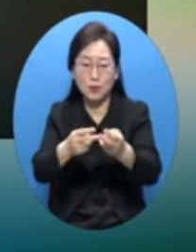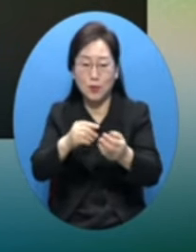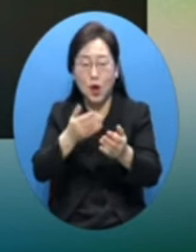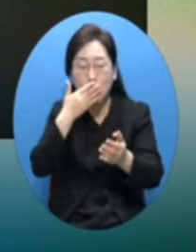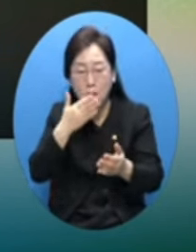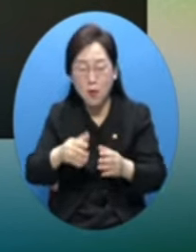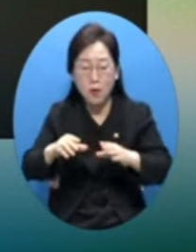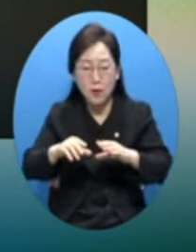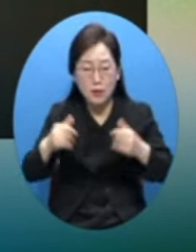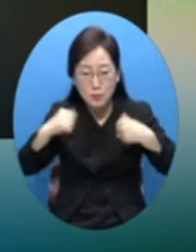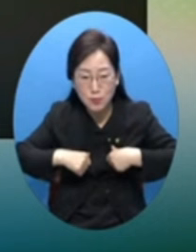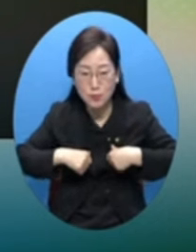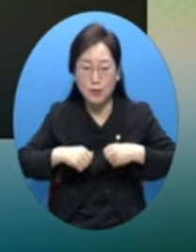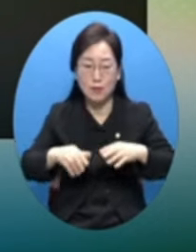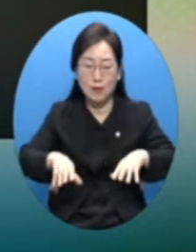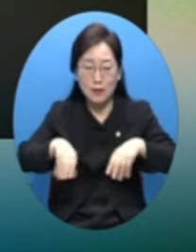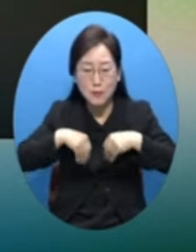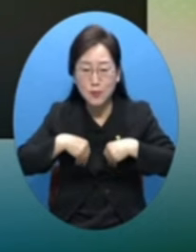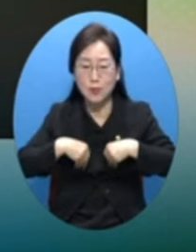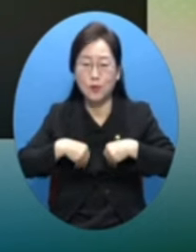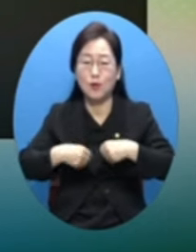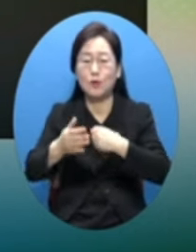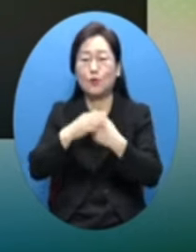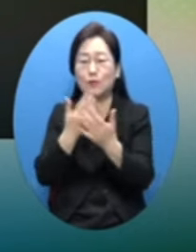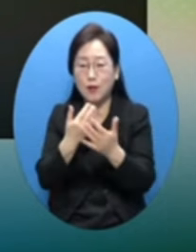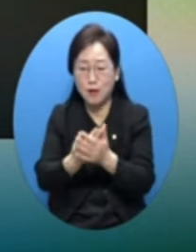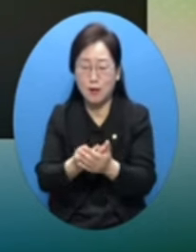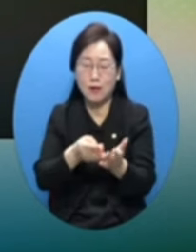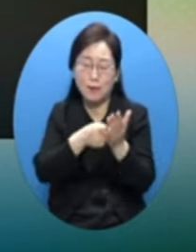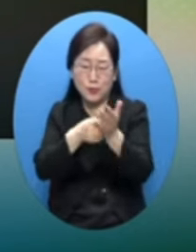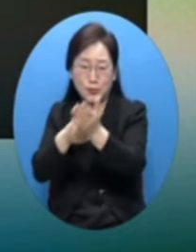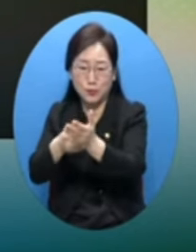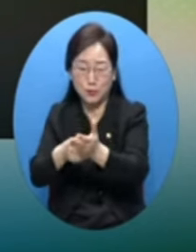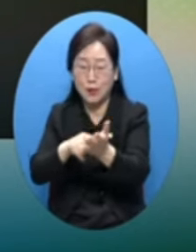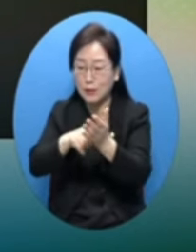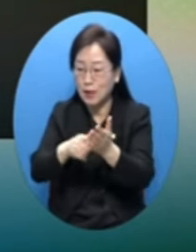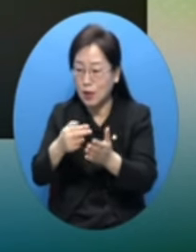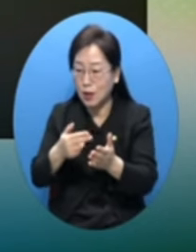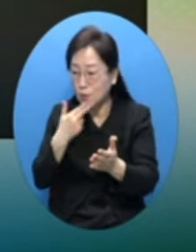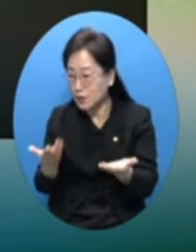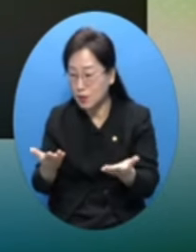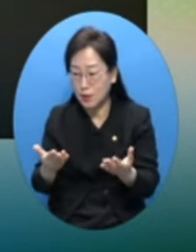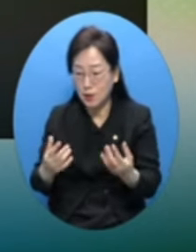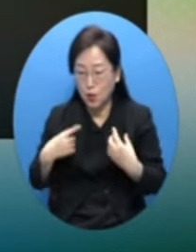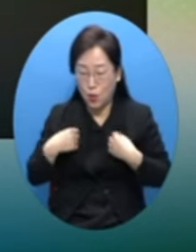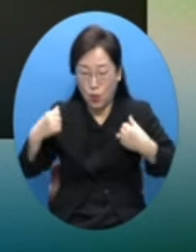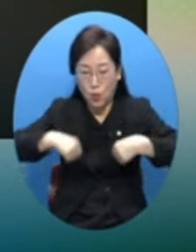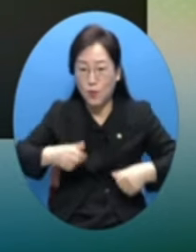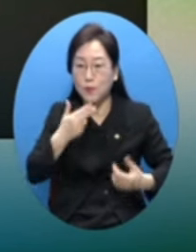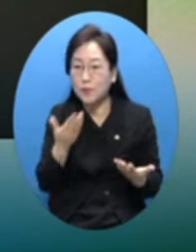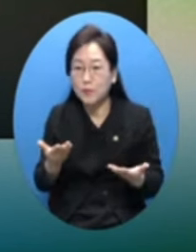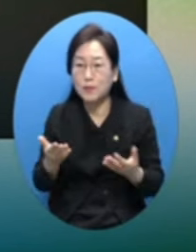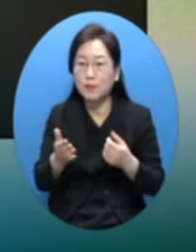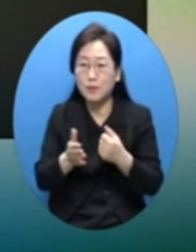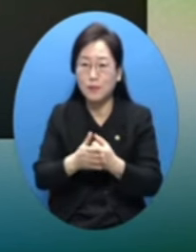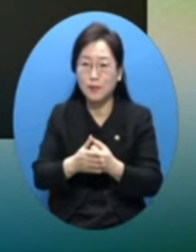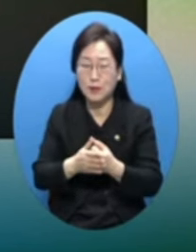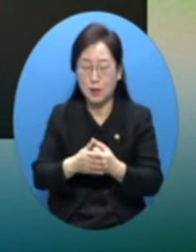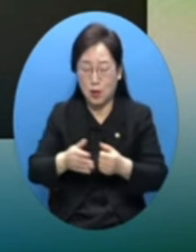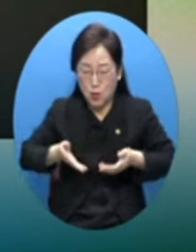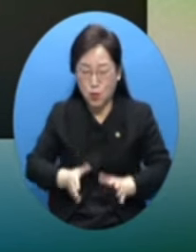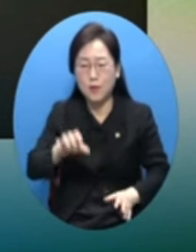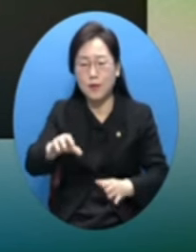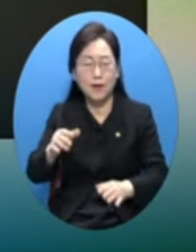필요한 담요나 이런 것도 보내도록 하고 워낙 가난하고 먹을 것도 없고 의약품도 없고 입을 것도 없으니까 저희 고향에 연락을